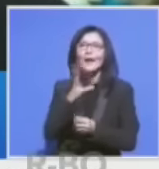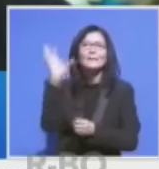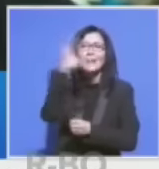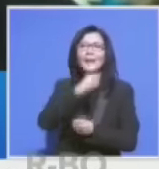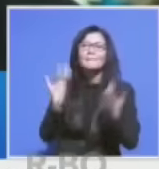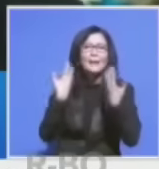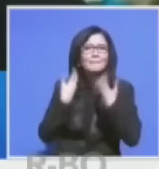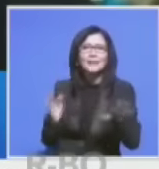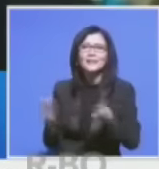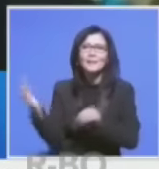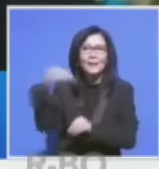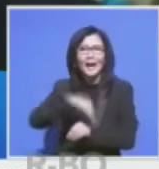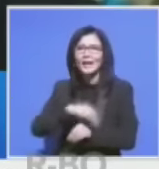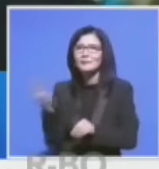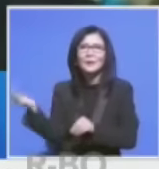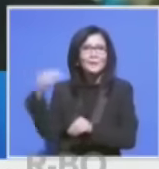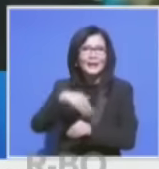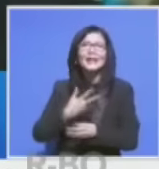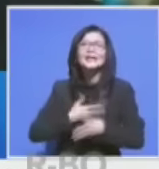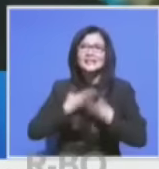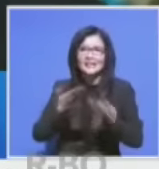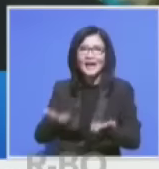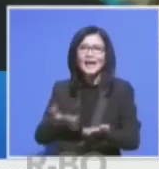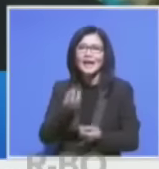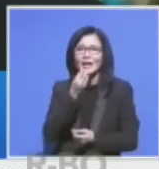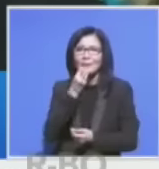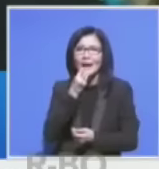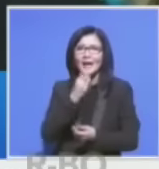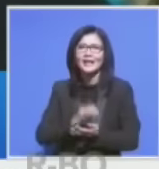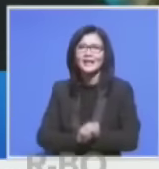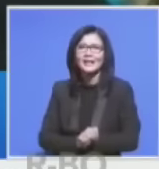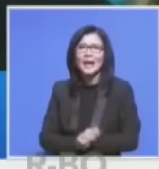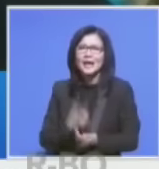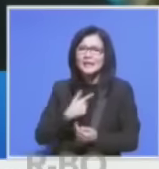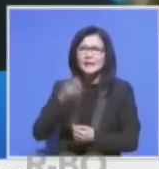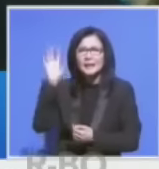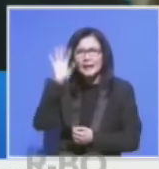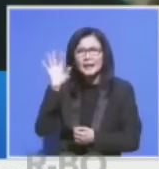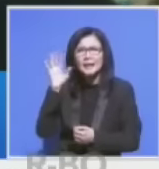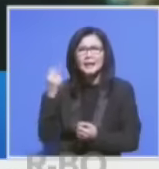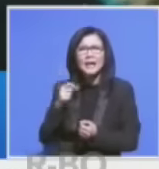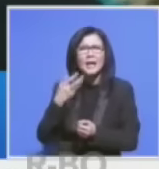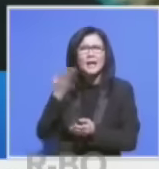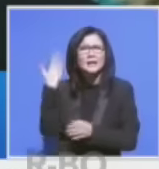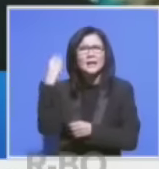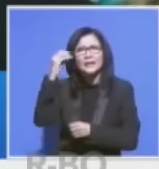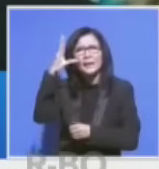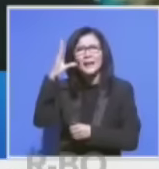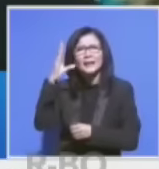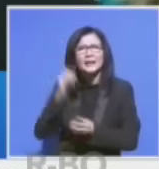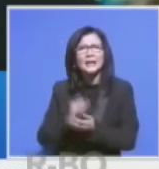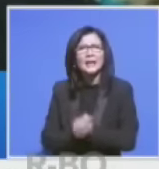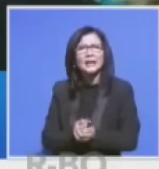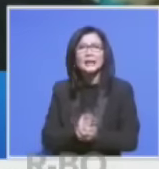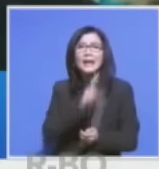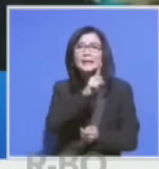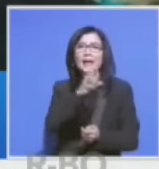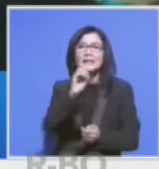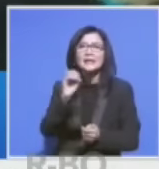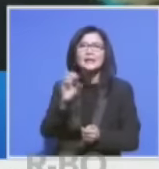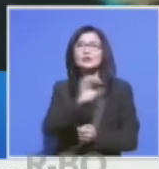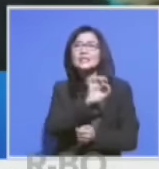mereka berbulak balik juga silakan. Dan saya sampai prediksikan di tadi pagi itu kurang lebih sampai 100.000